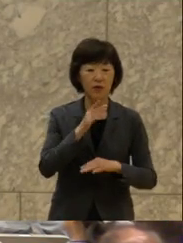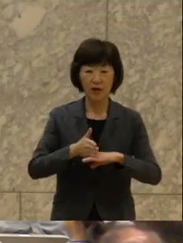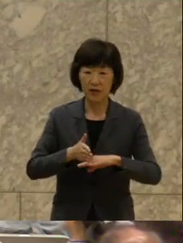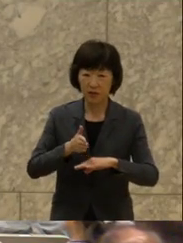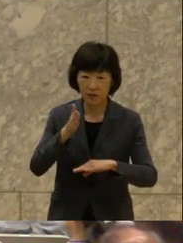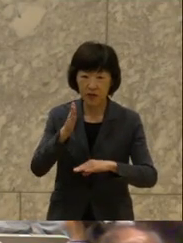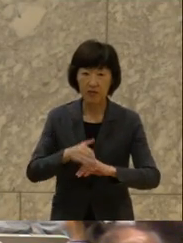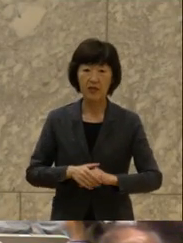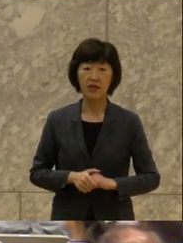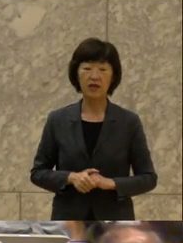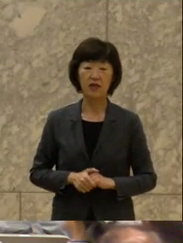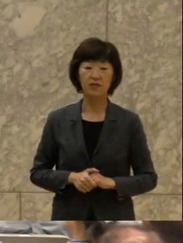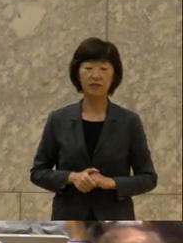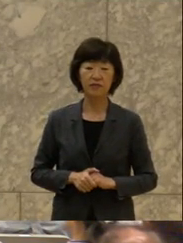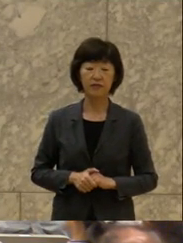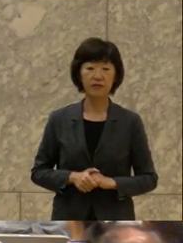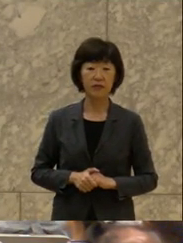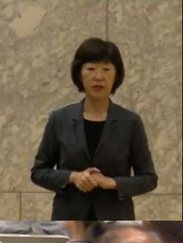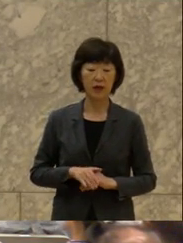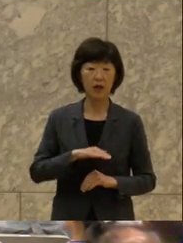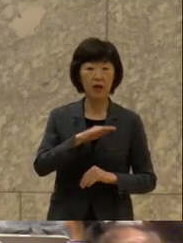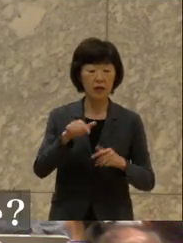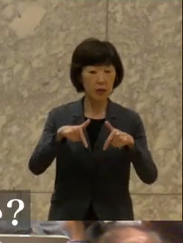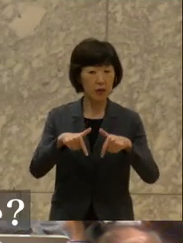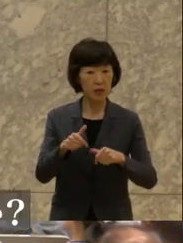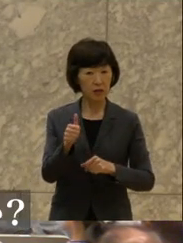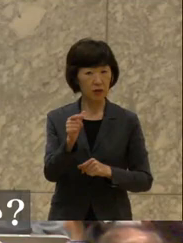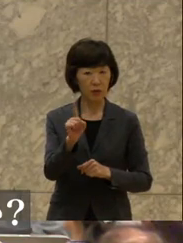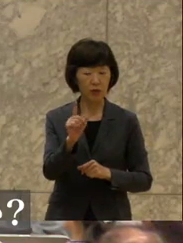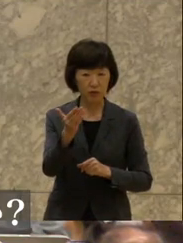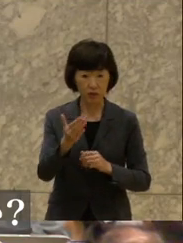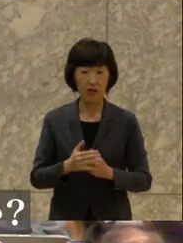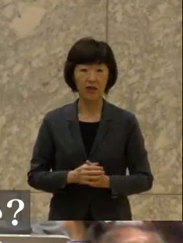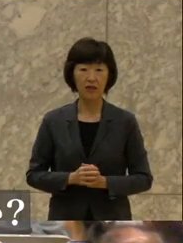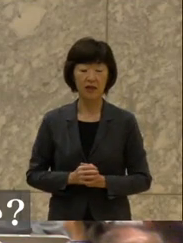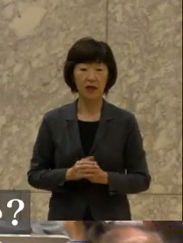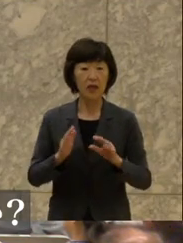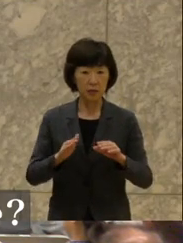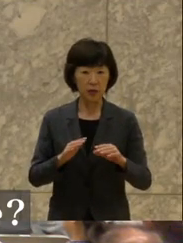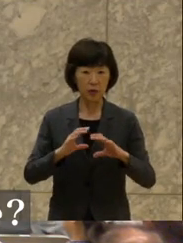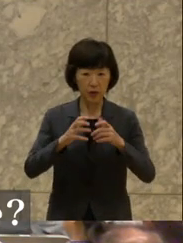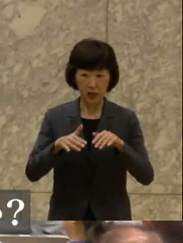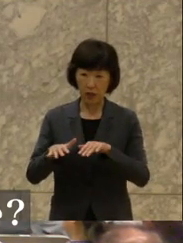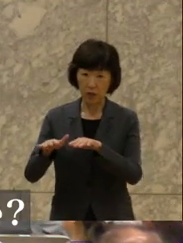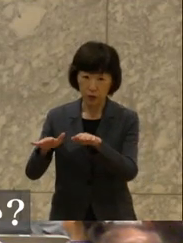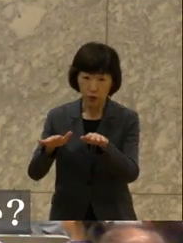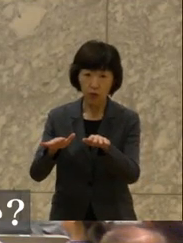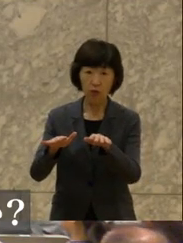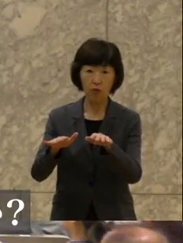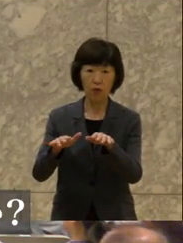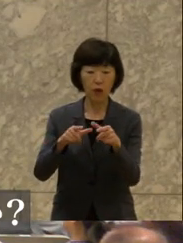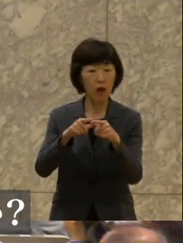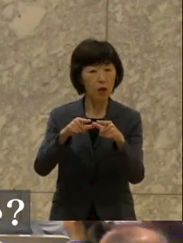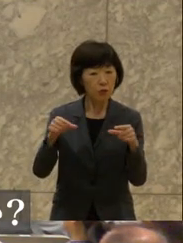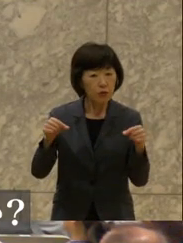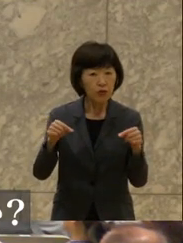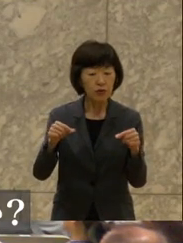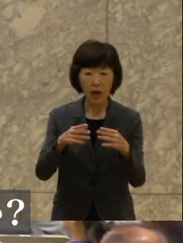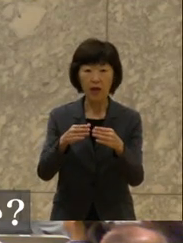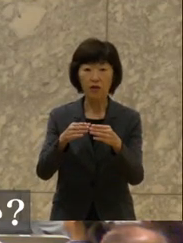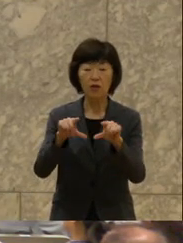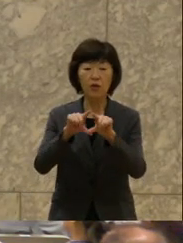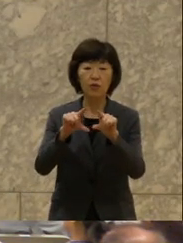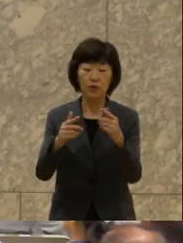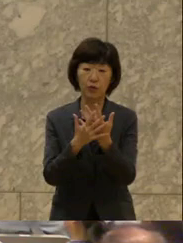ありがとうございましたやはり先生はいかがでしょうか今のあの世界陸上とか普通の大会とかやっぱり全然違う